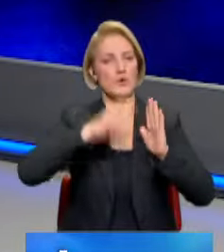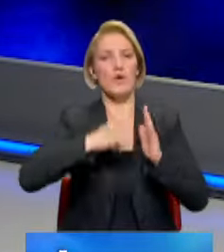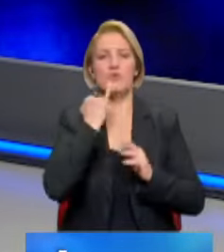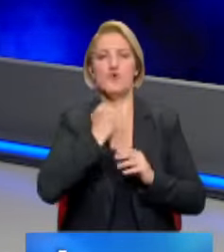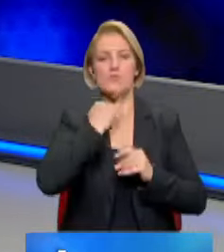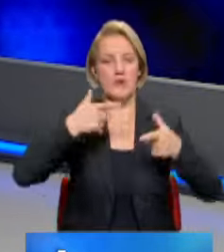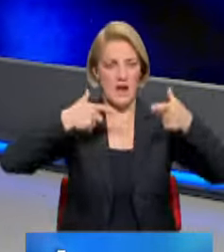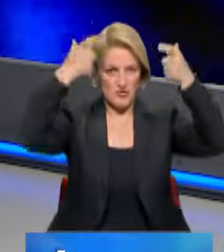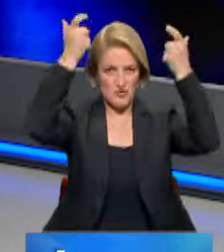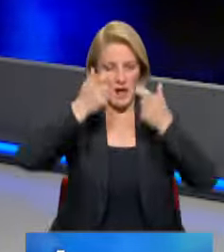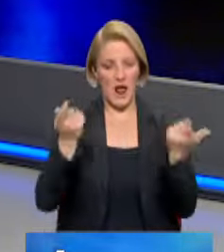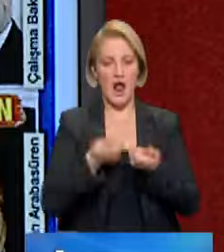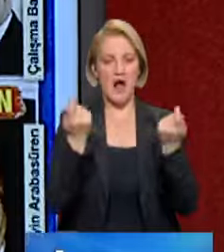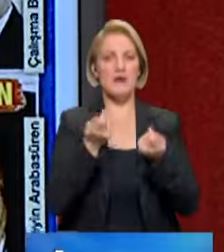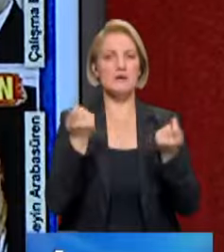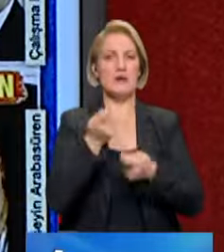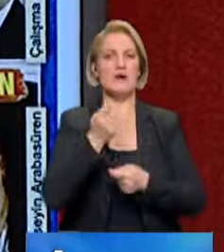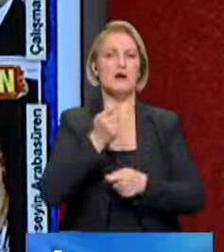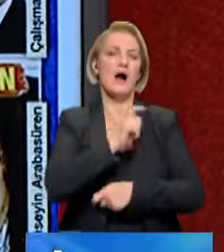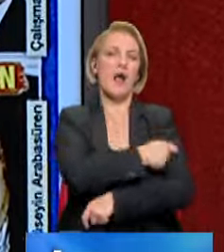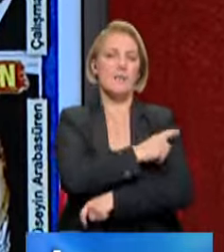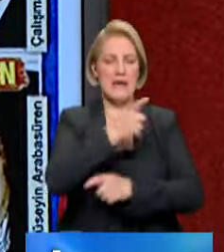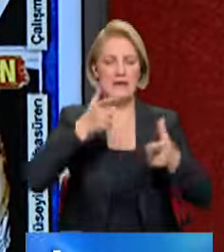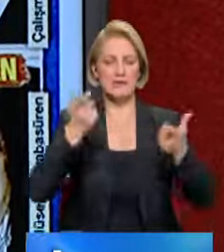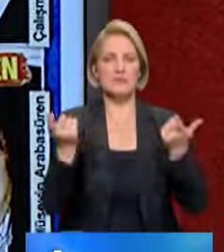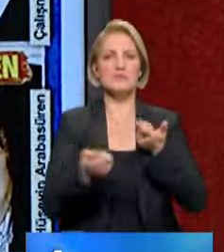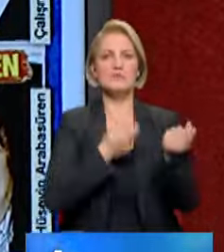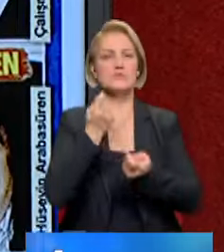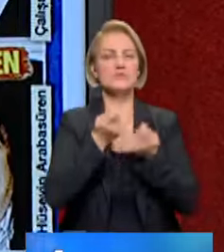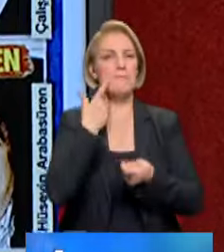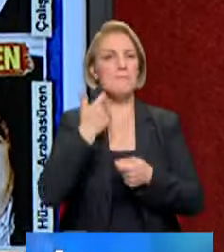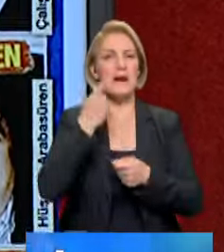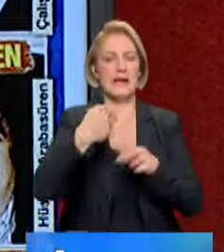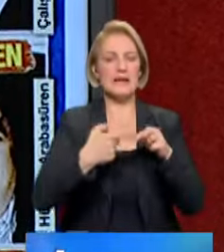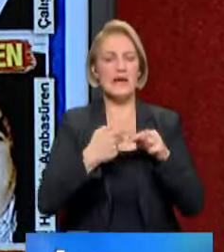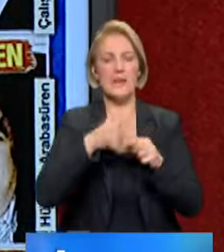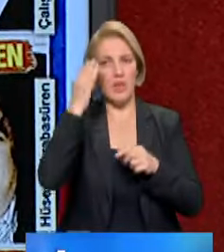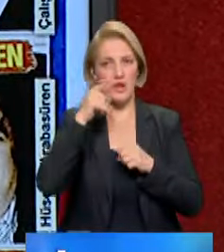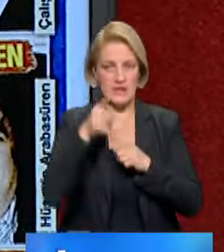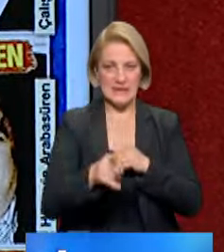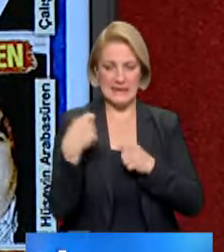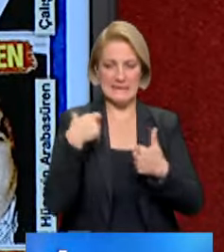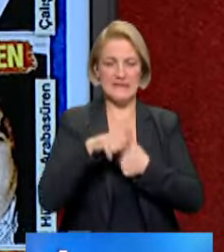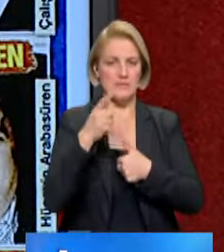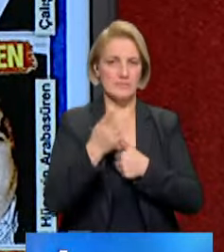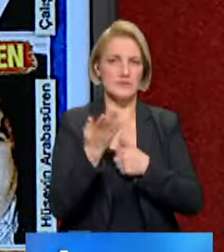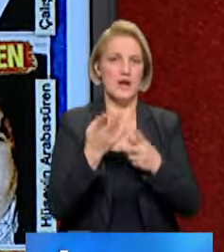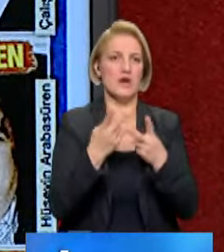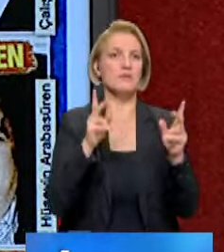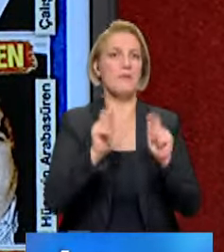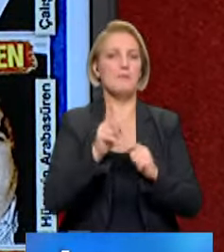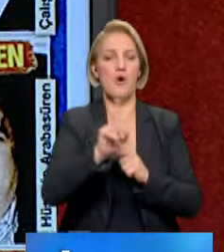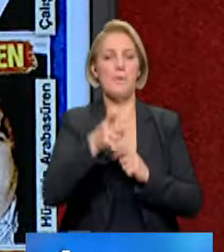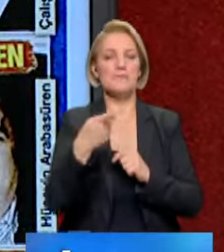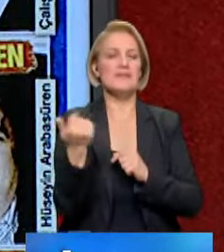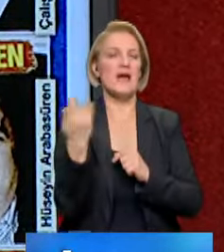Torpilli aşçıyı Almanya'ya çalışma ateşesi yaptılar diyor Sözcü gazetesi. Çalışma Bakanlığı liyakat anlayışını yeni bir boyuta taşıdı. On